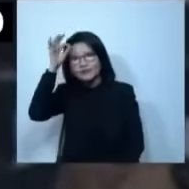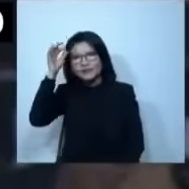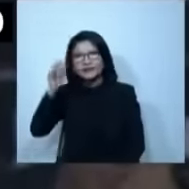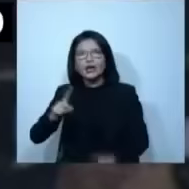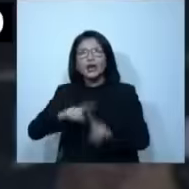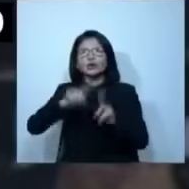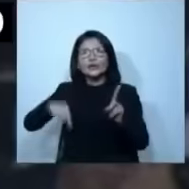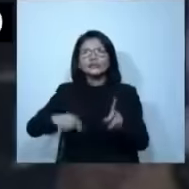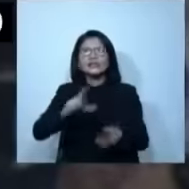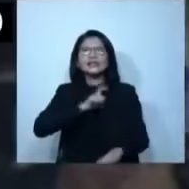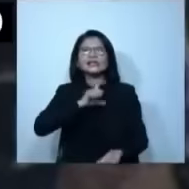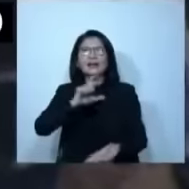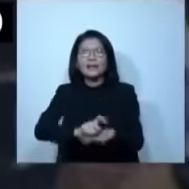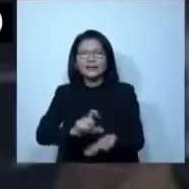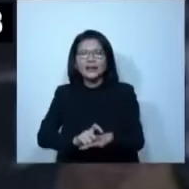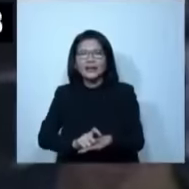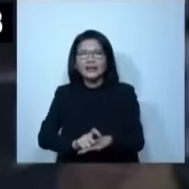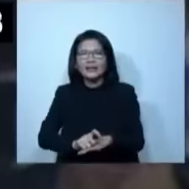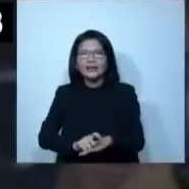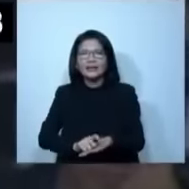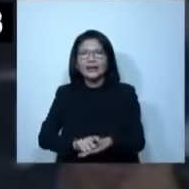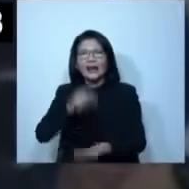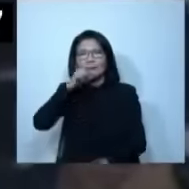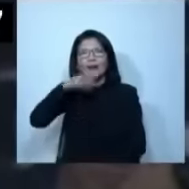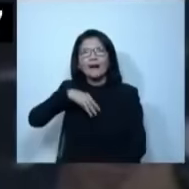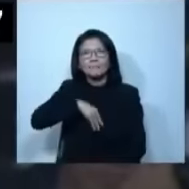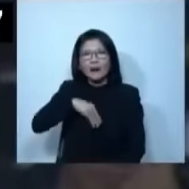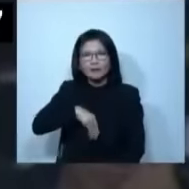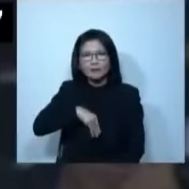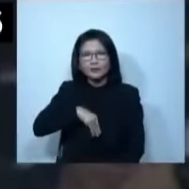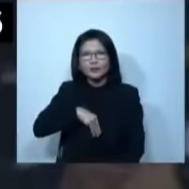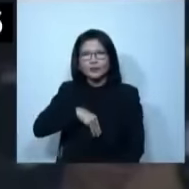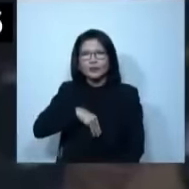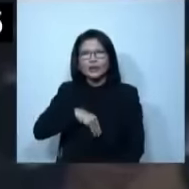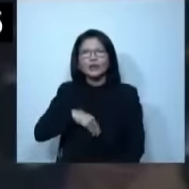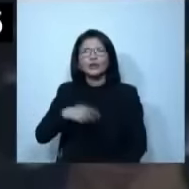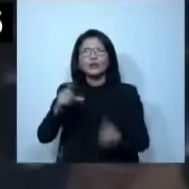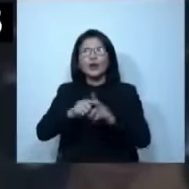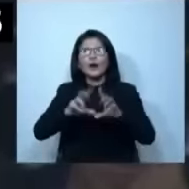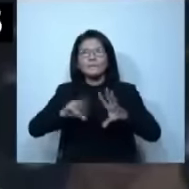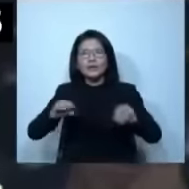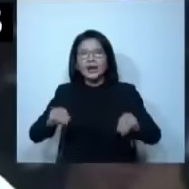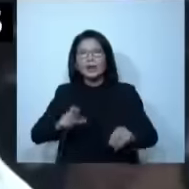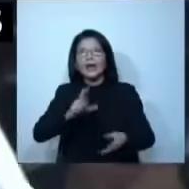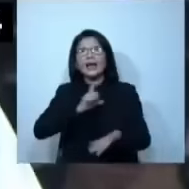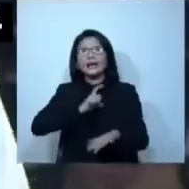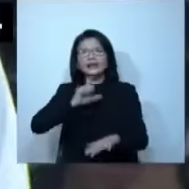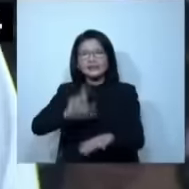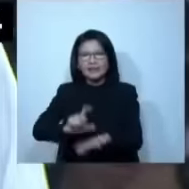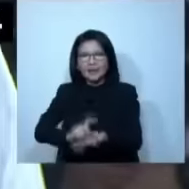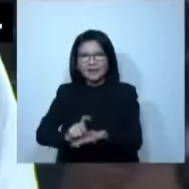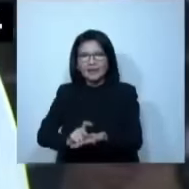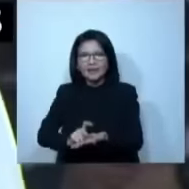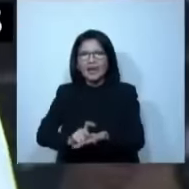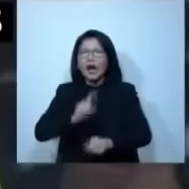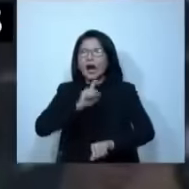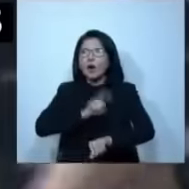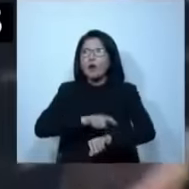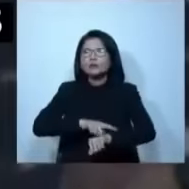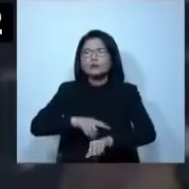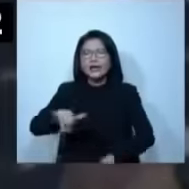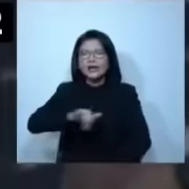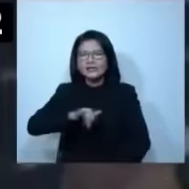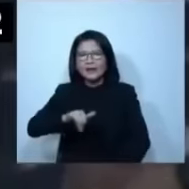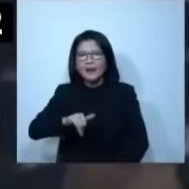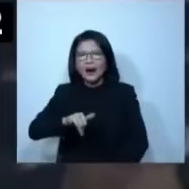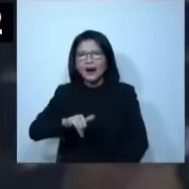kecamatan. Pak Mahfud, bapaknya pegawai kecamatan. Kalau kita berada pada momentum yang sama, kami dan